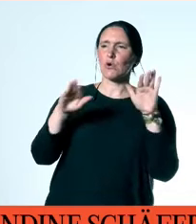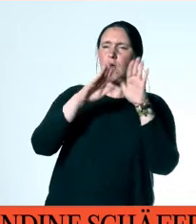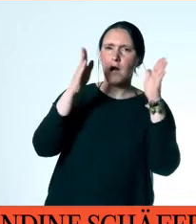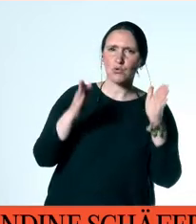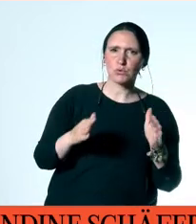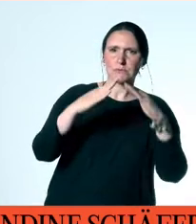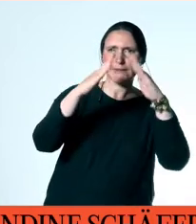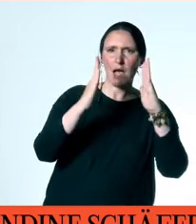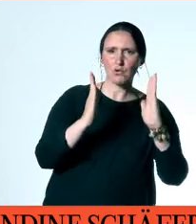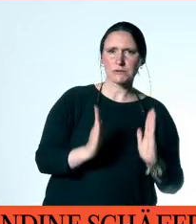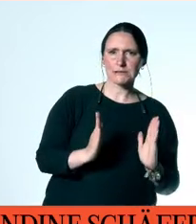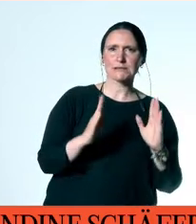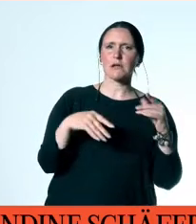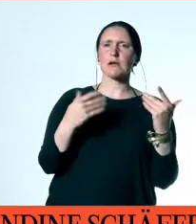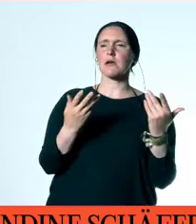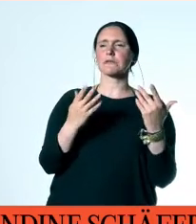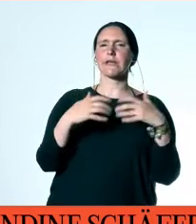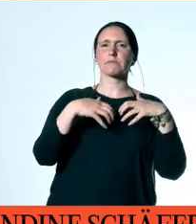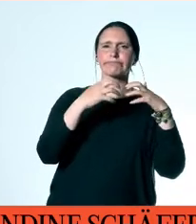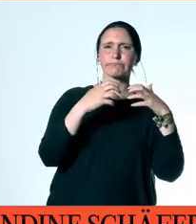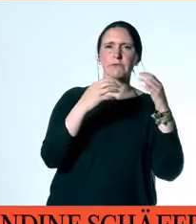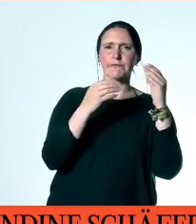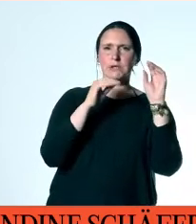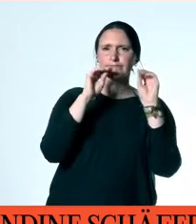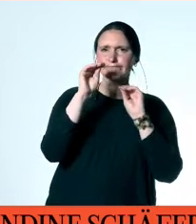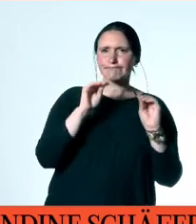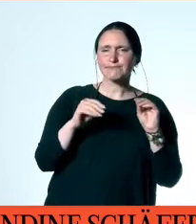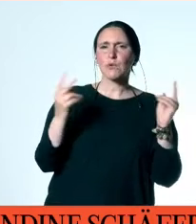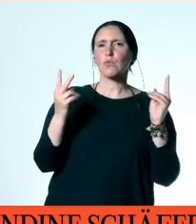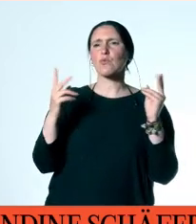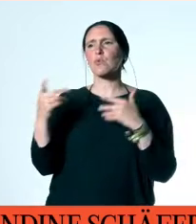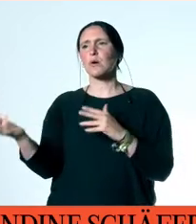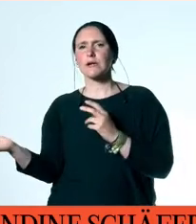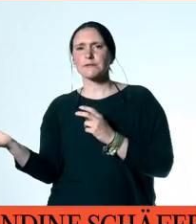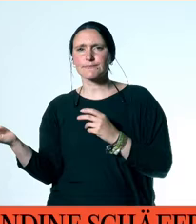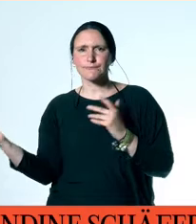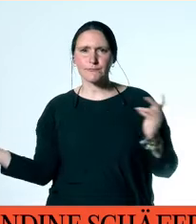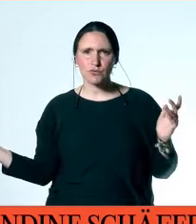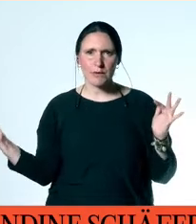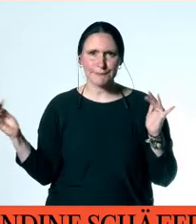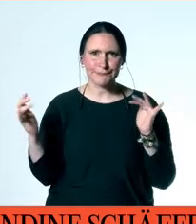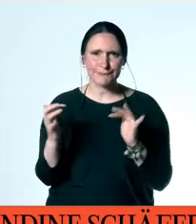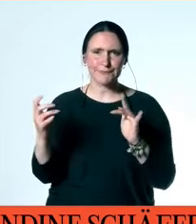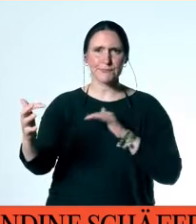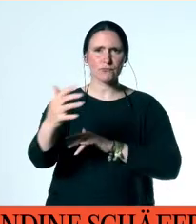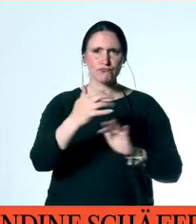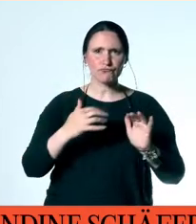Vielleicht auch eine Art System zu schaffen, in dem sich viele Leute